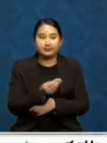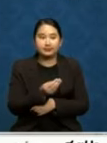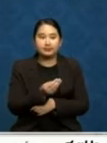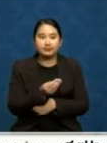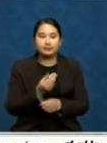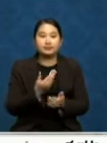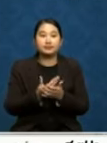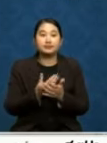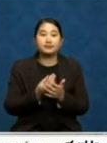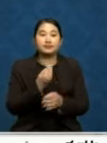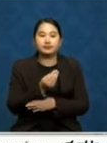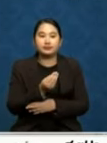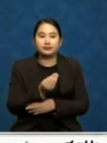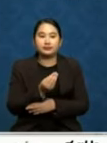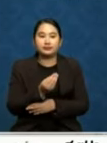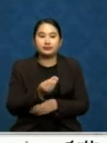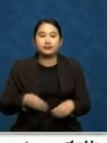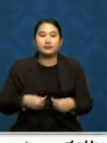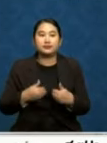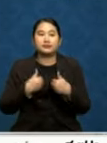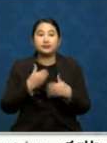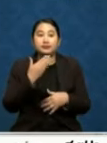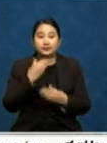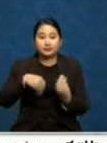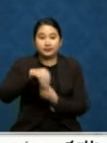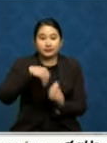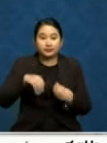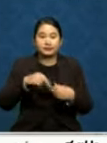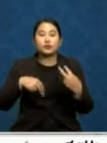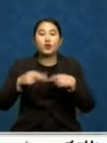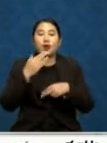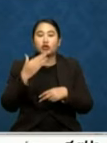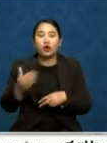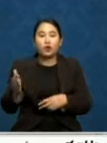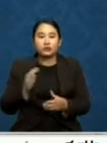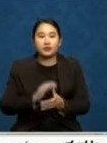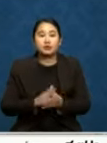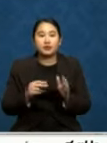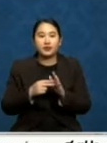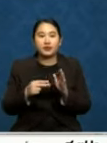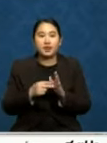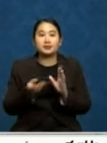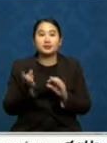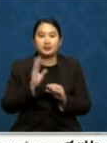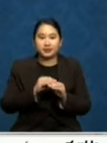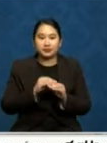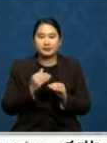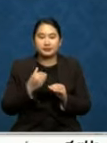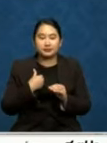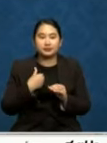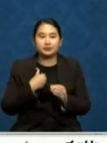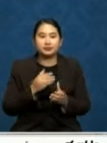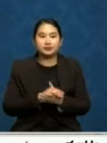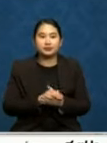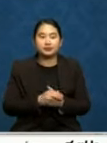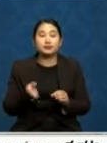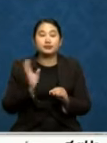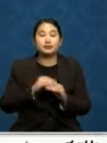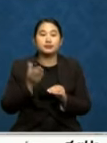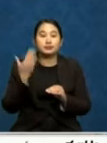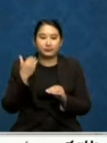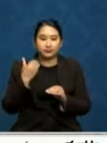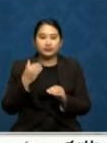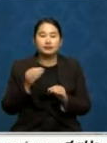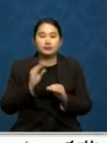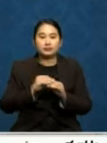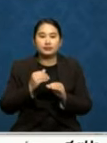ค่ากองทุนเพื่อยังชีพเนี่ยนะครับตลอดไปโดยที่เพิ่มจากเดิมที่เคยตัดไปด้ว